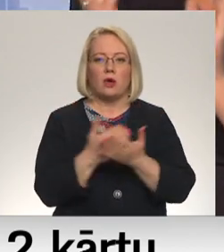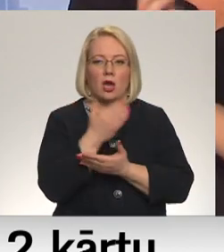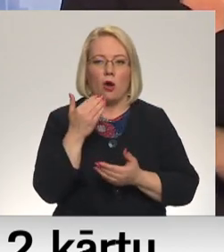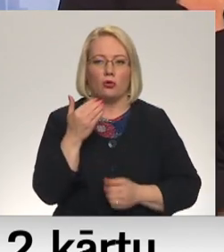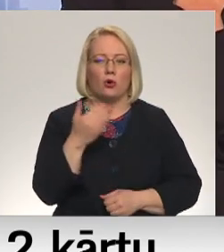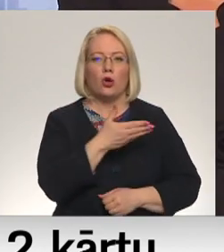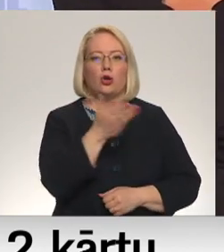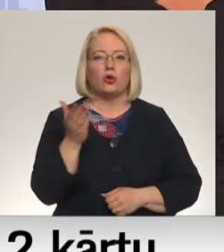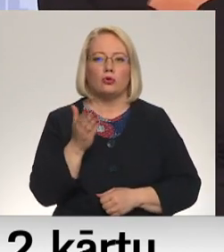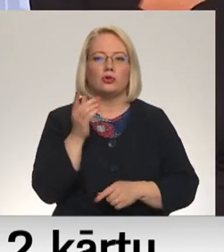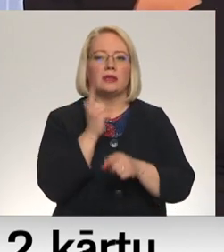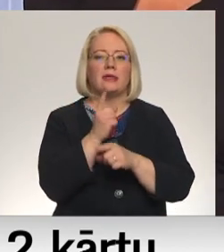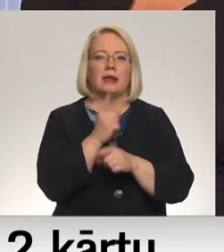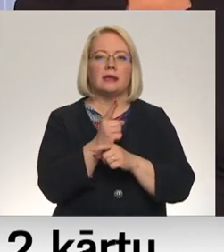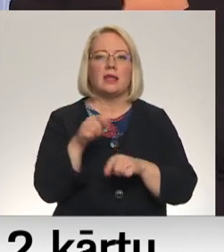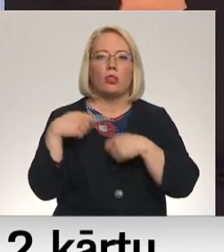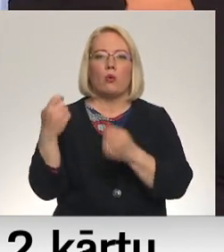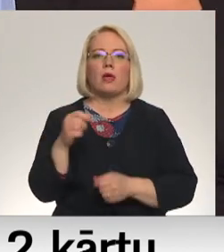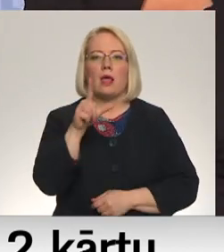atdot Le Penas kundzei nevienu balsi.